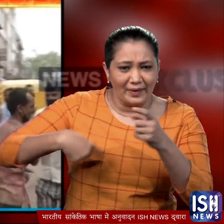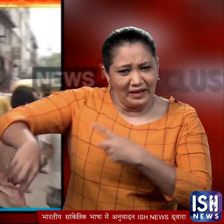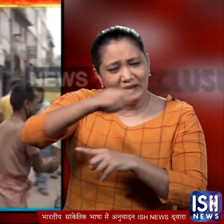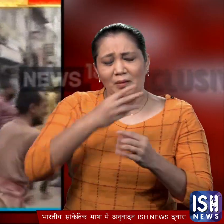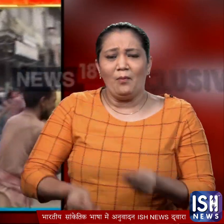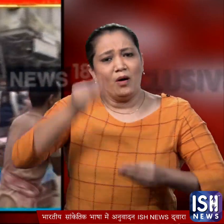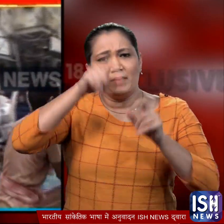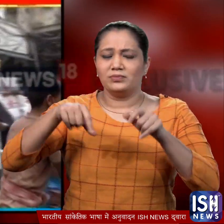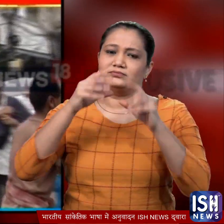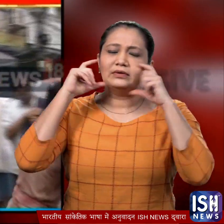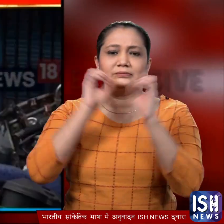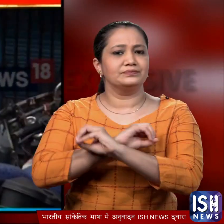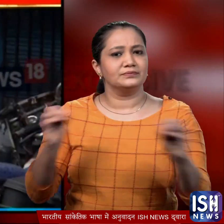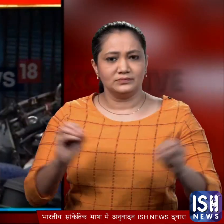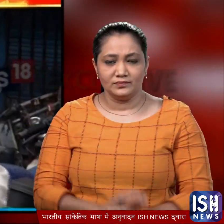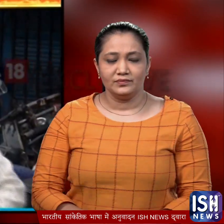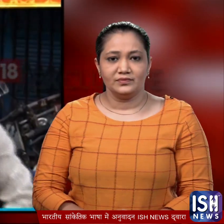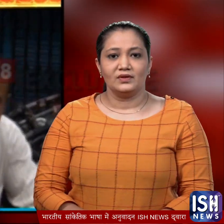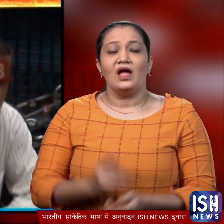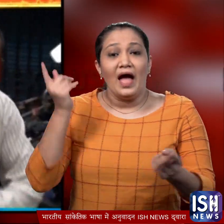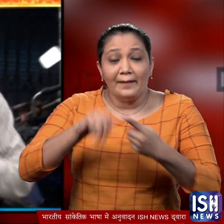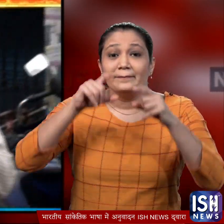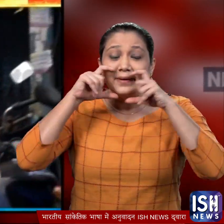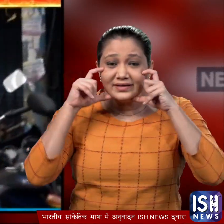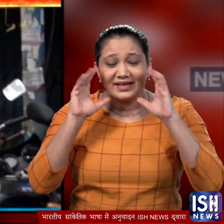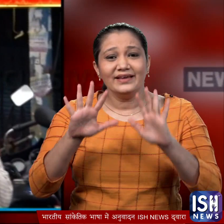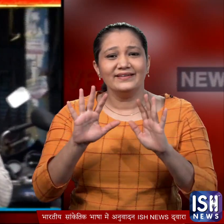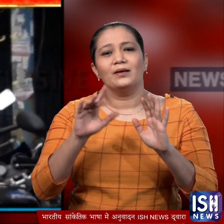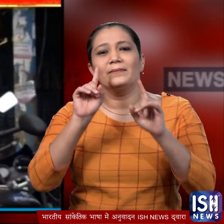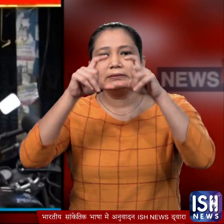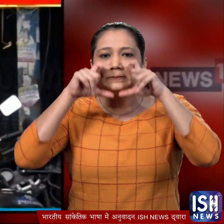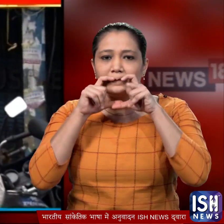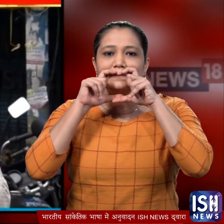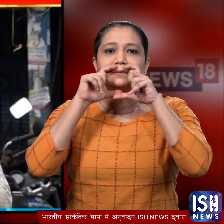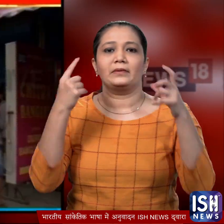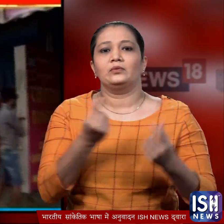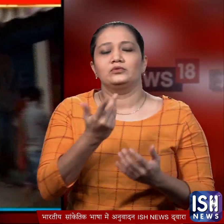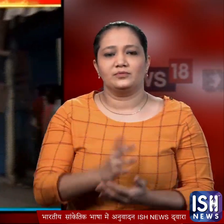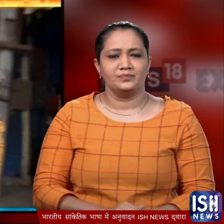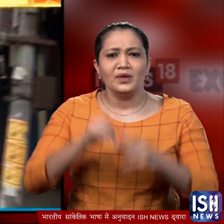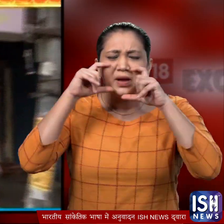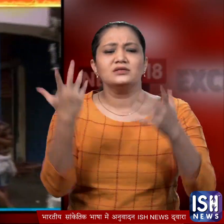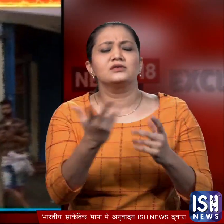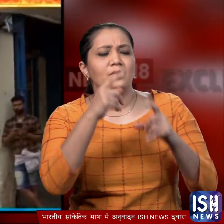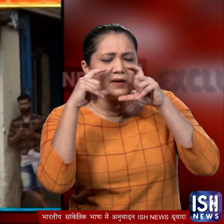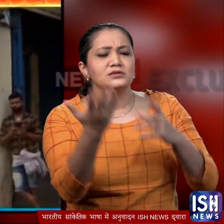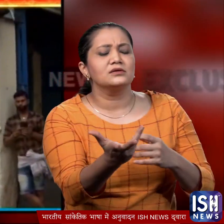से मास्क गायब नजर आया, और जिसने भूलकर लगा भी लिया उसका मास्क भी नाक से नीचे था। भैया मास्क कहाँ